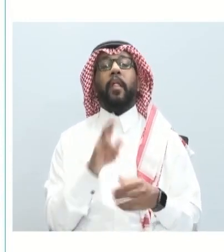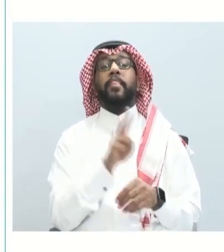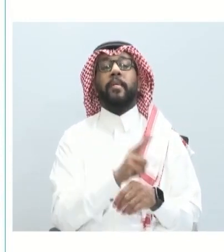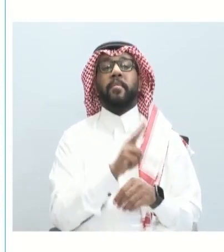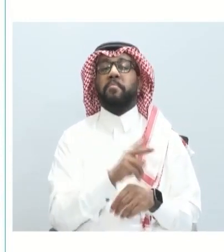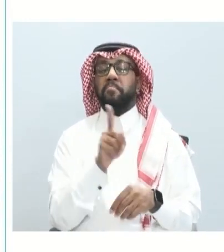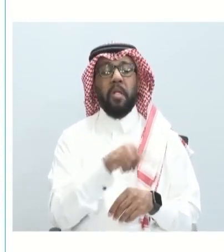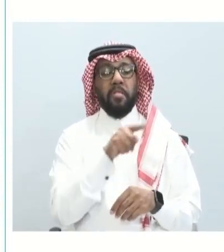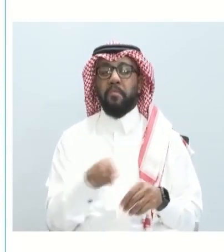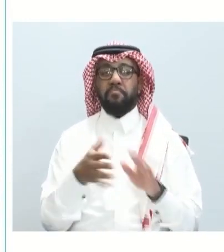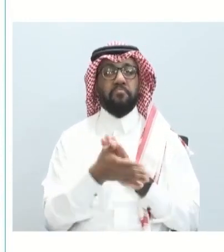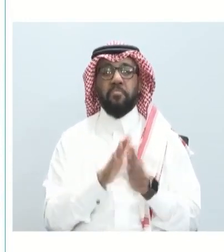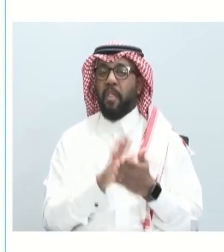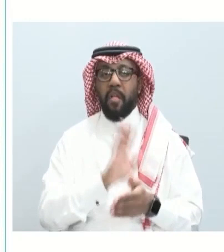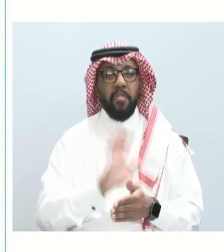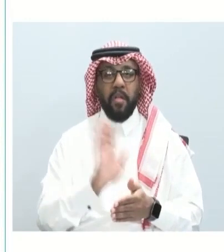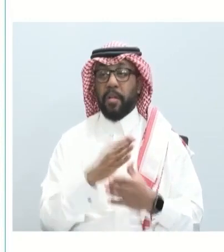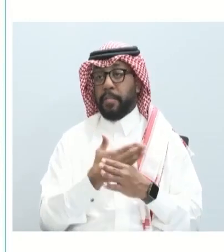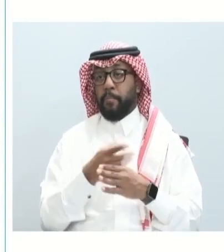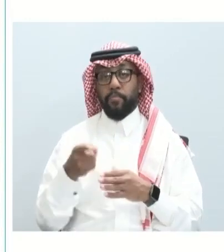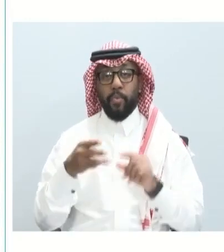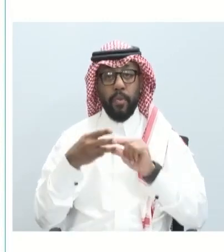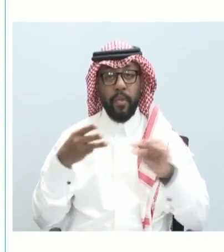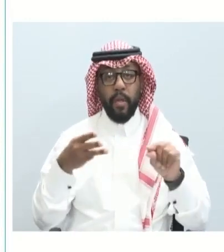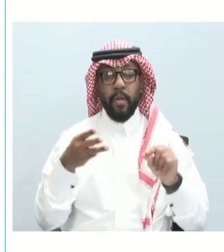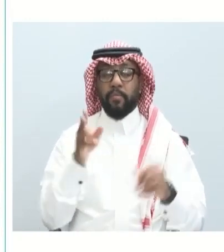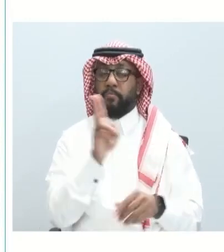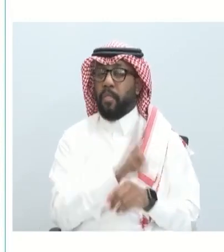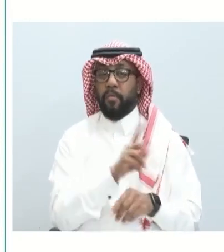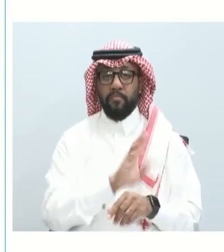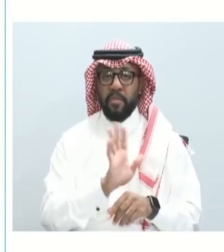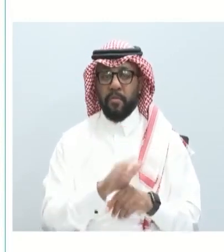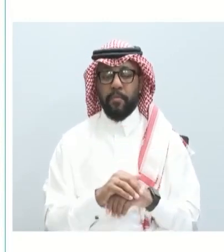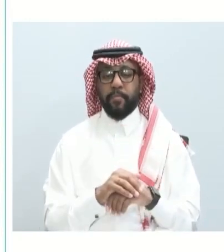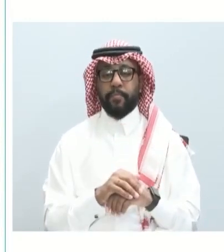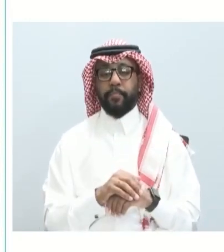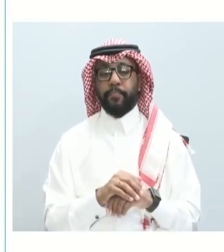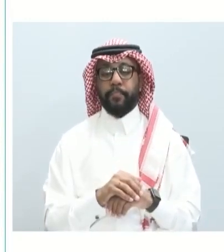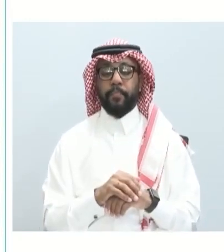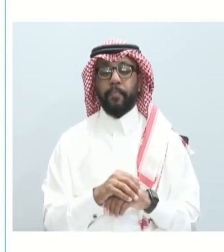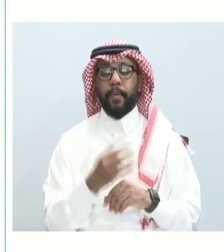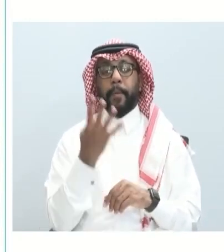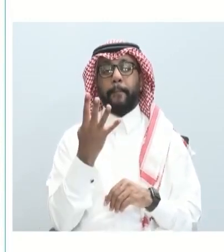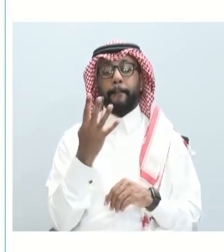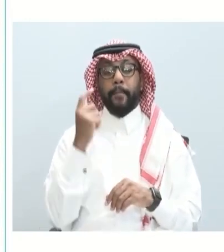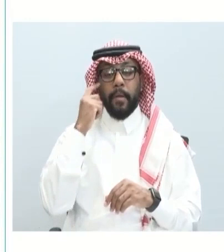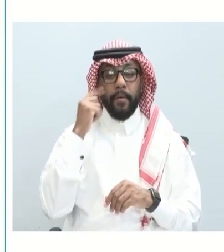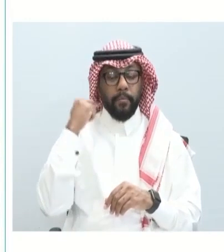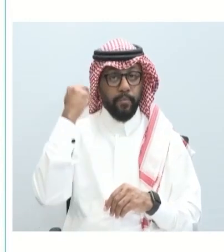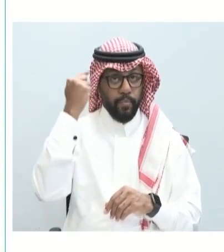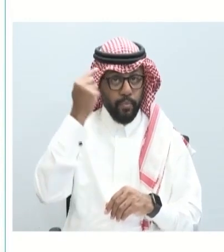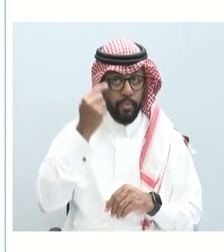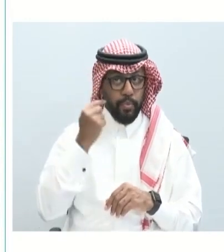القضيه كاذبه الان فقره اربعه مستعينا بالتفكير المنطقي من خلال البحث